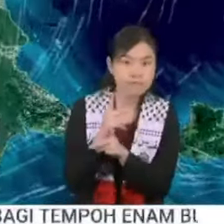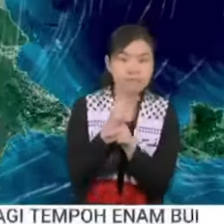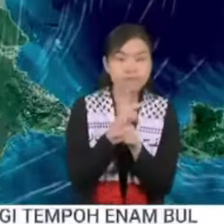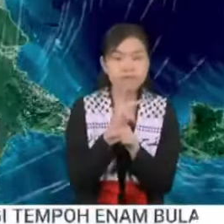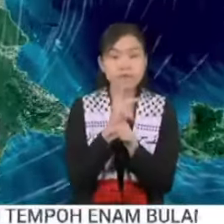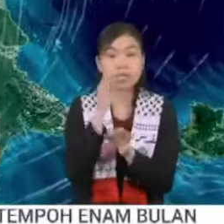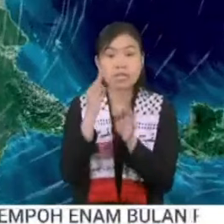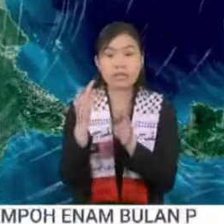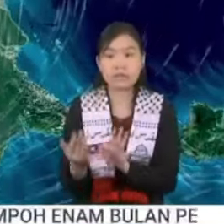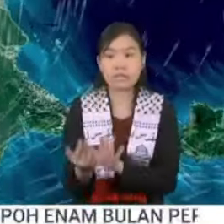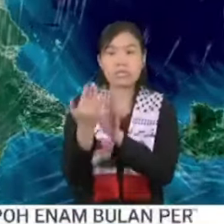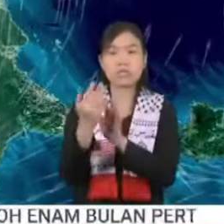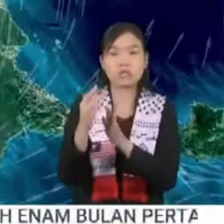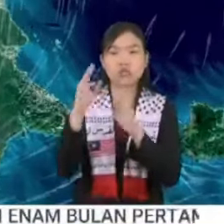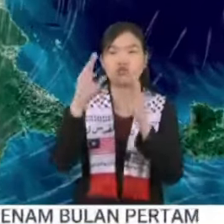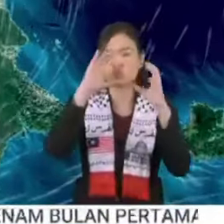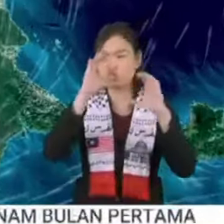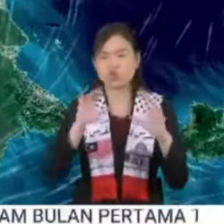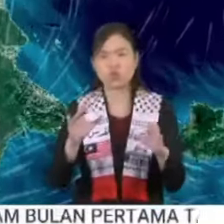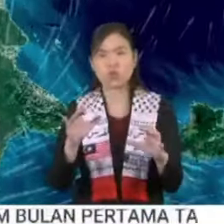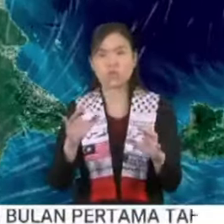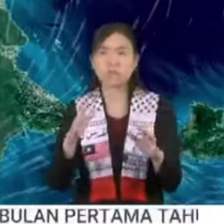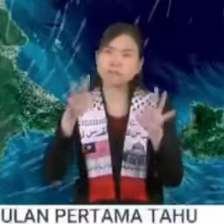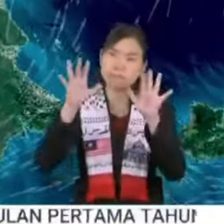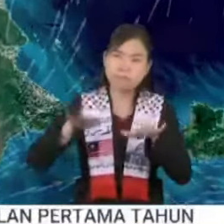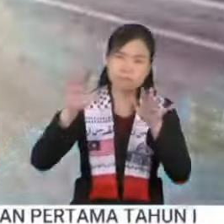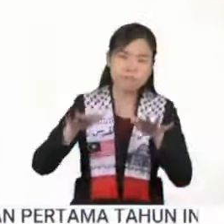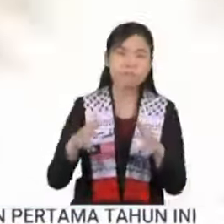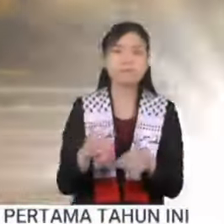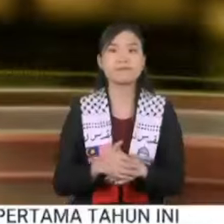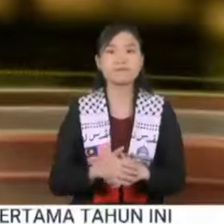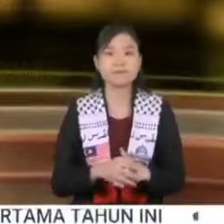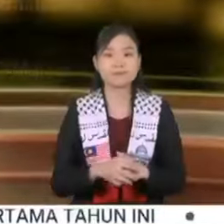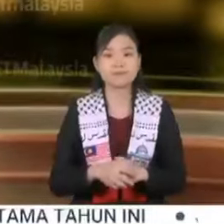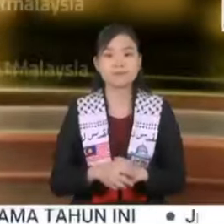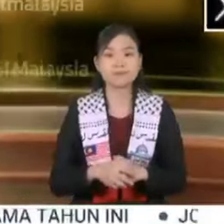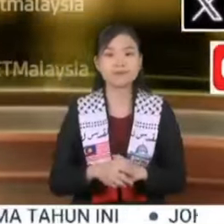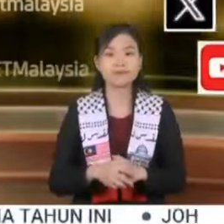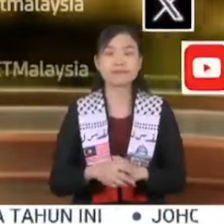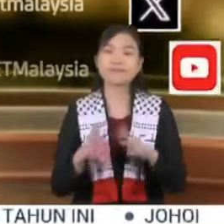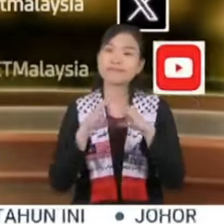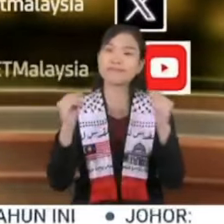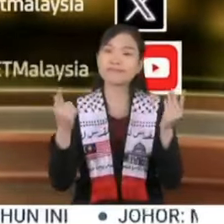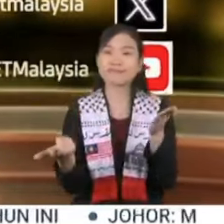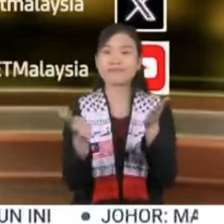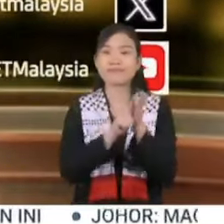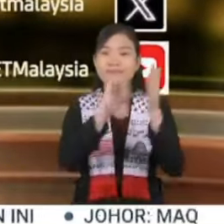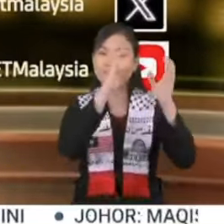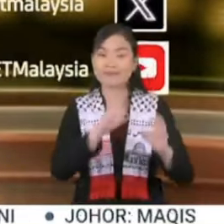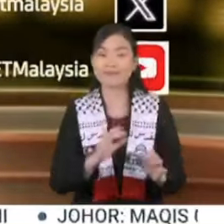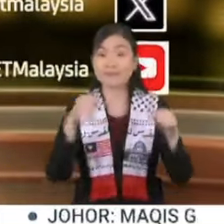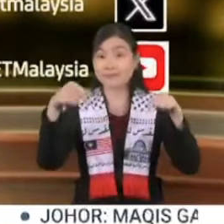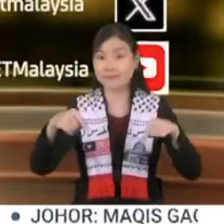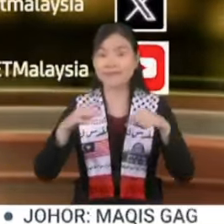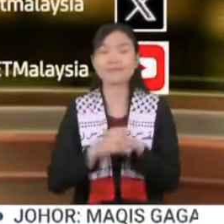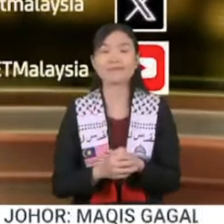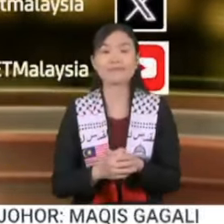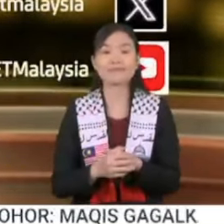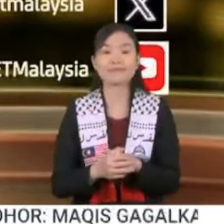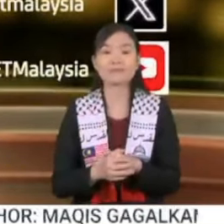dalam menghadapi keadaan cuaca yang tidak diingini berlaku. Baiklah, sekian sahaja informasi cuaca pada petang